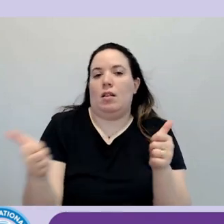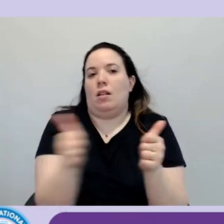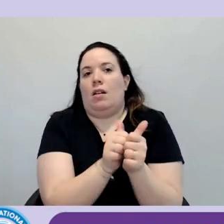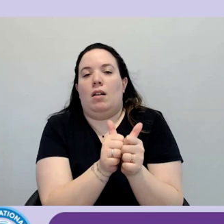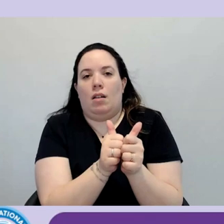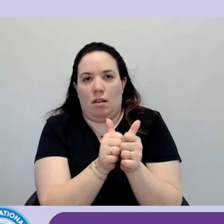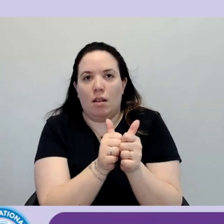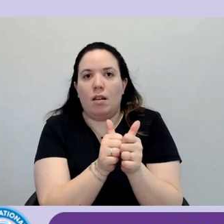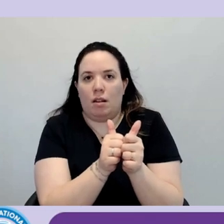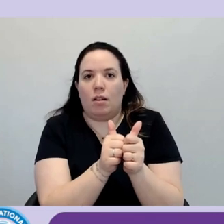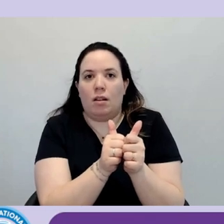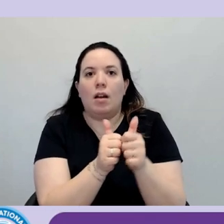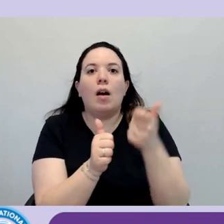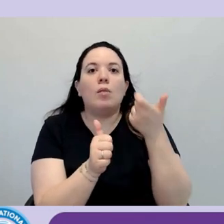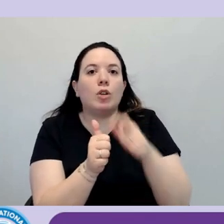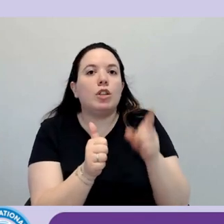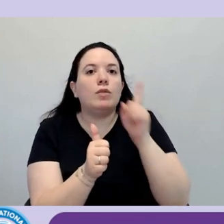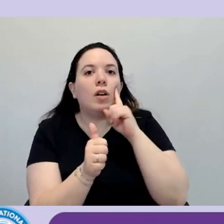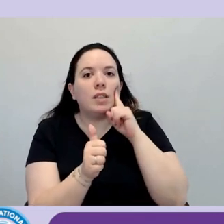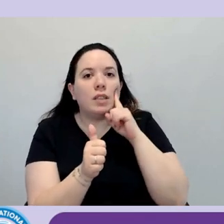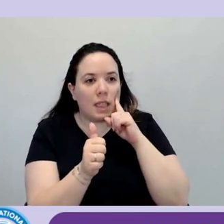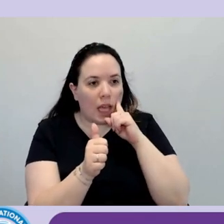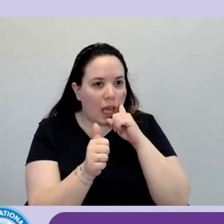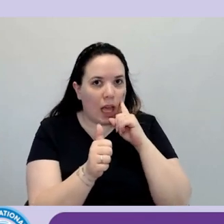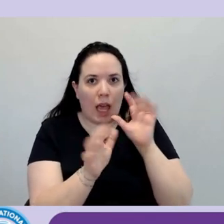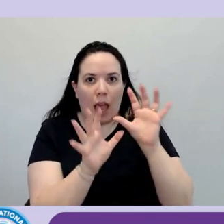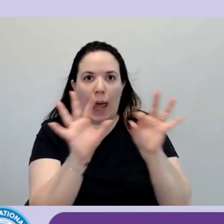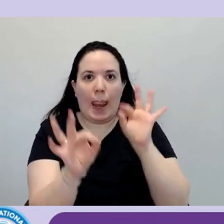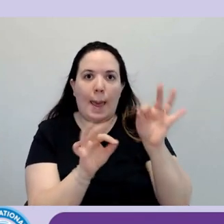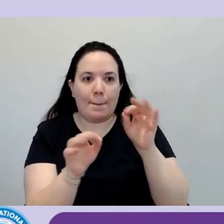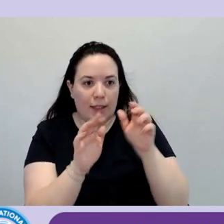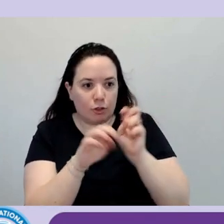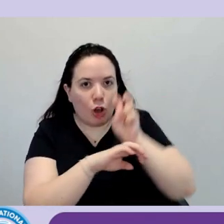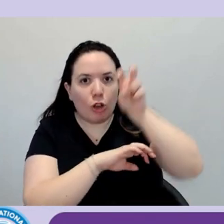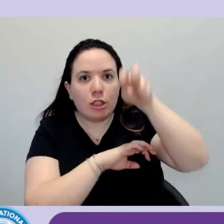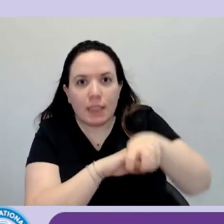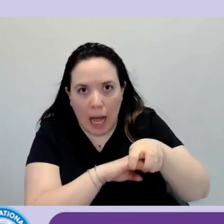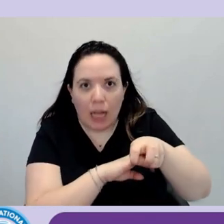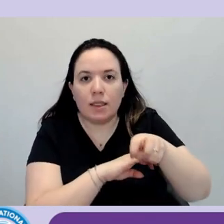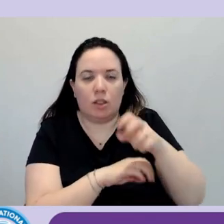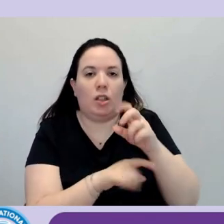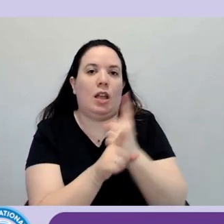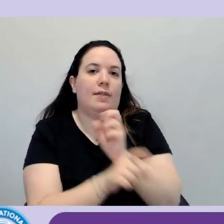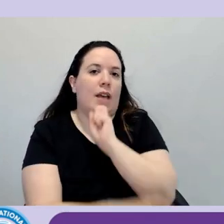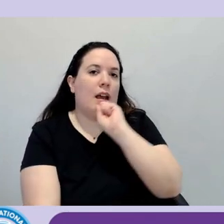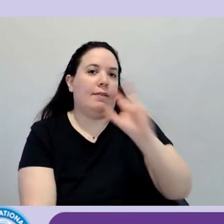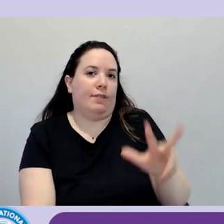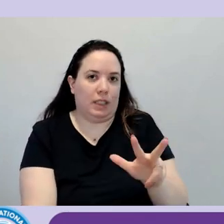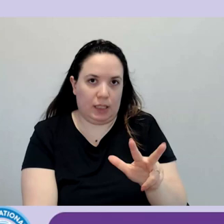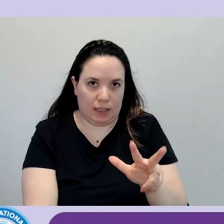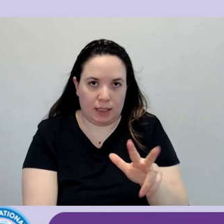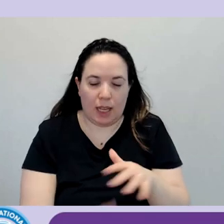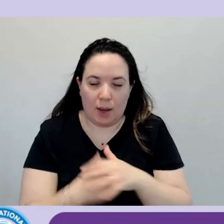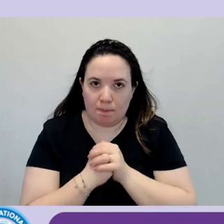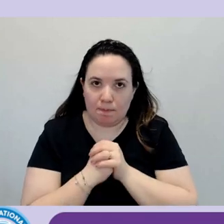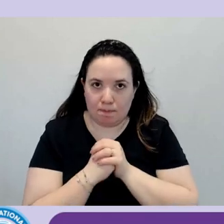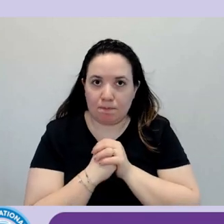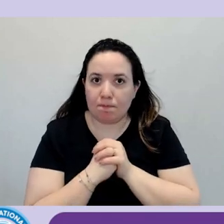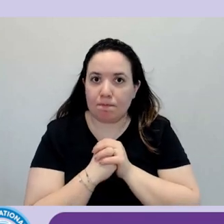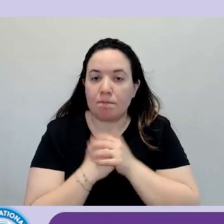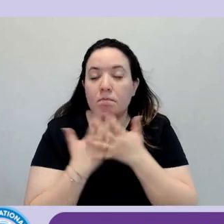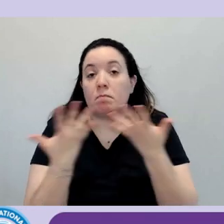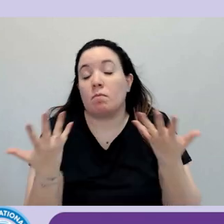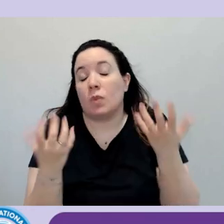gli deve dire se nell'esaminare la pagina sta saltando qualcosa magari qualcosa anche di